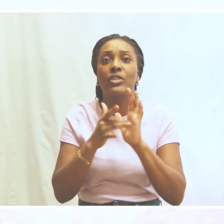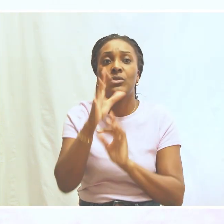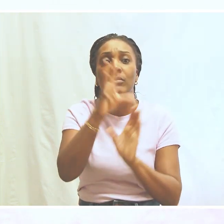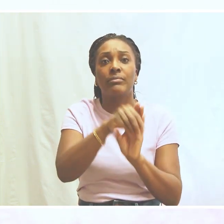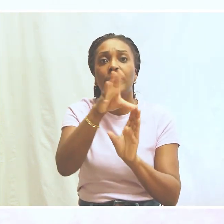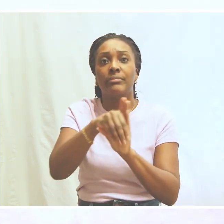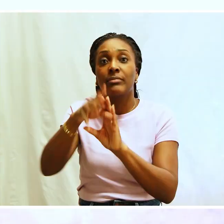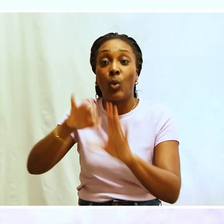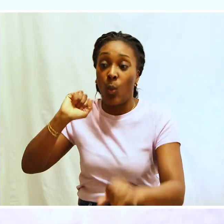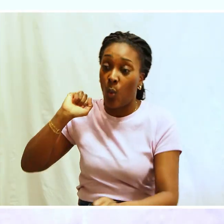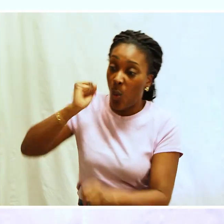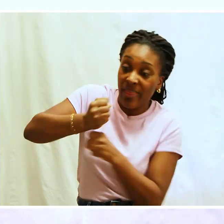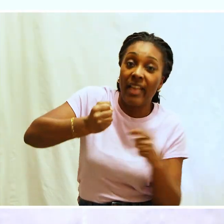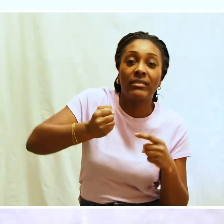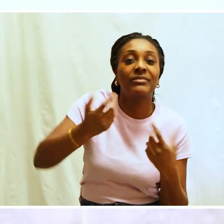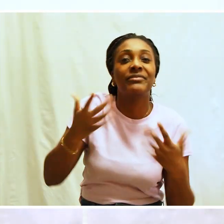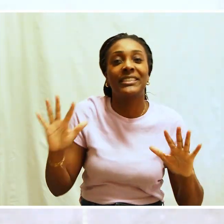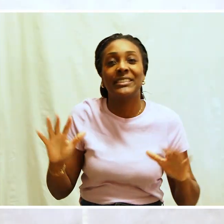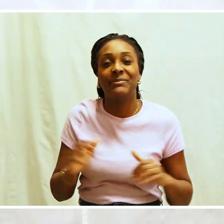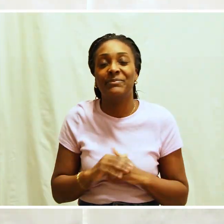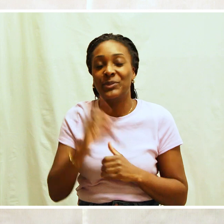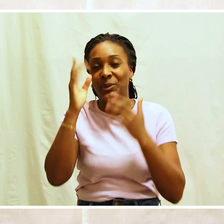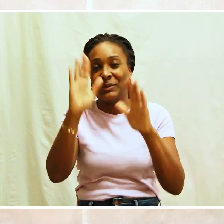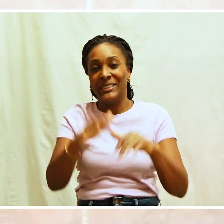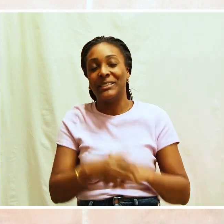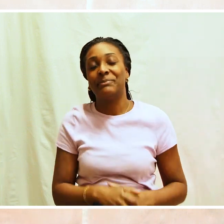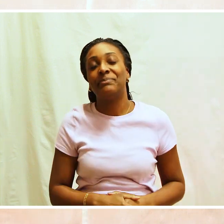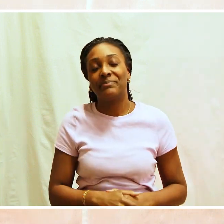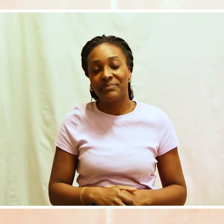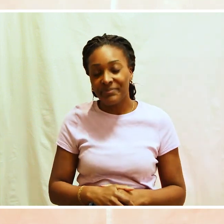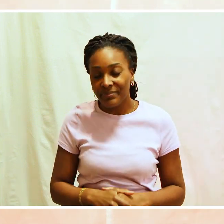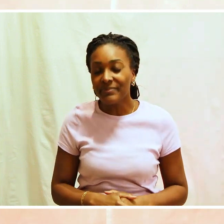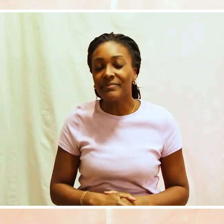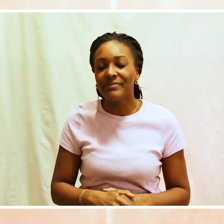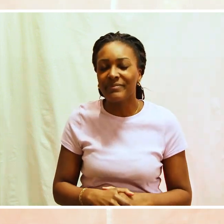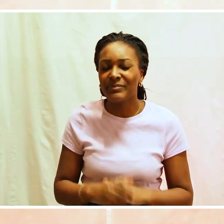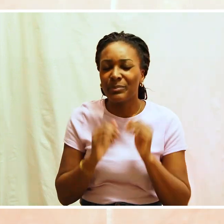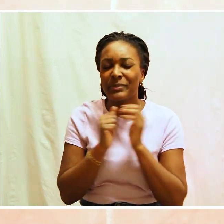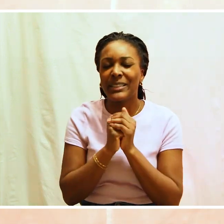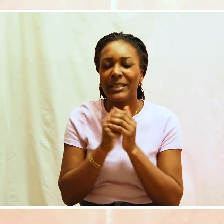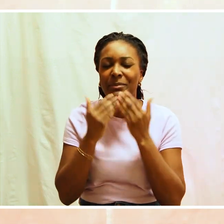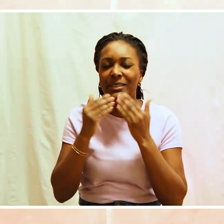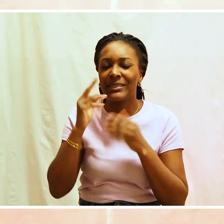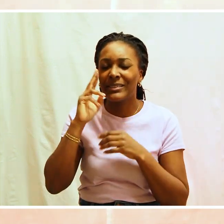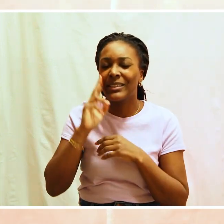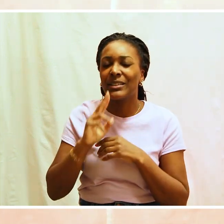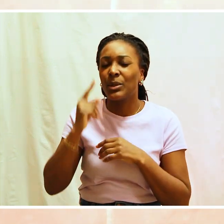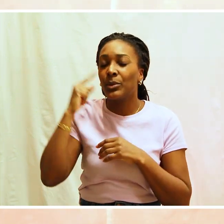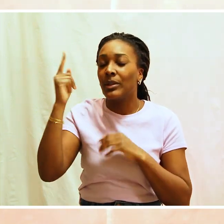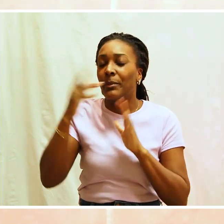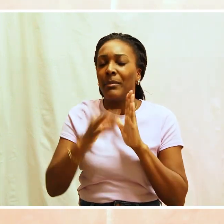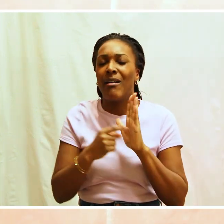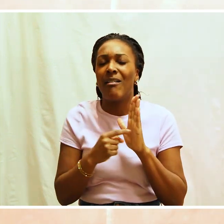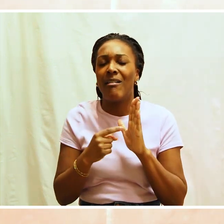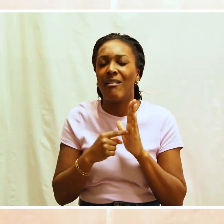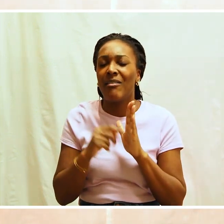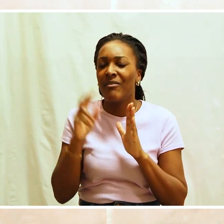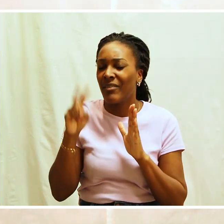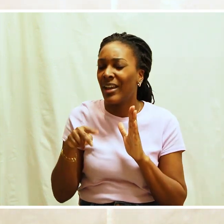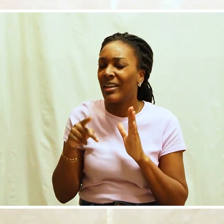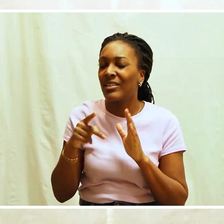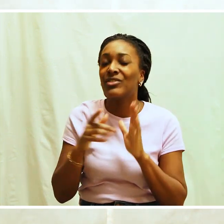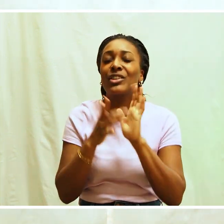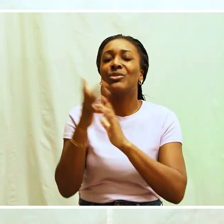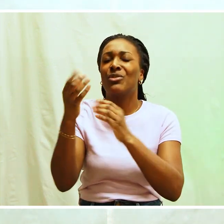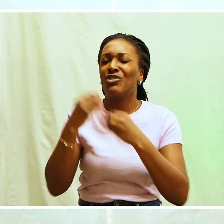Jésus-Christ. Amen. Que Dieu te bénisse. Je vais prier. Merci Seigneur pour ta parole. Merci parce que tu nous as justifiés en